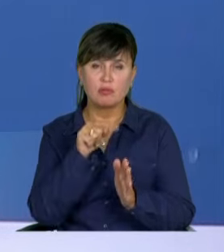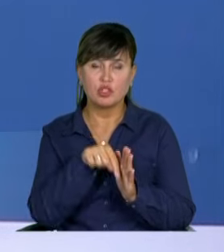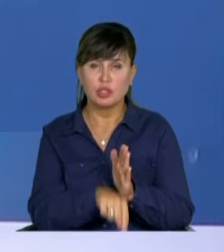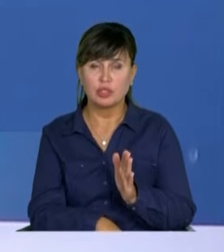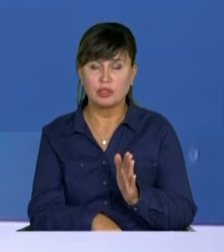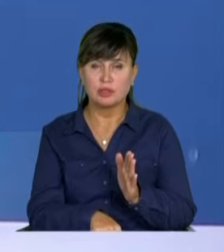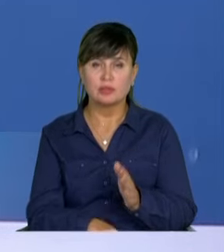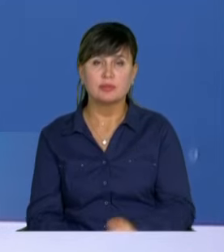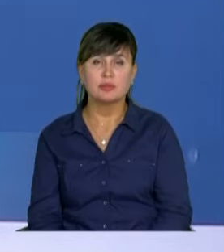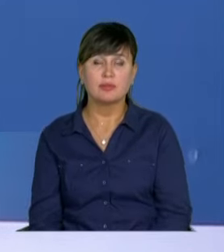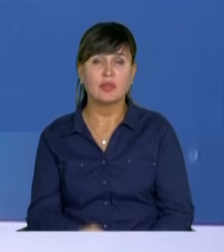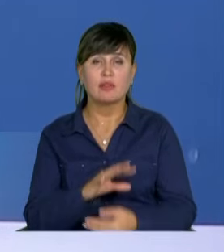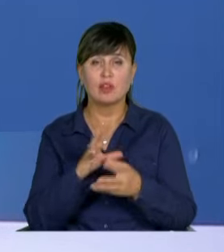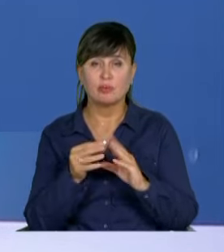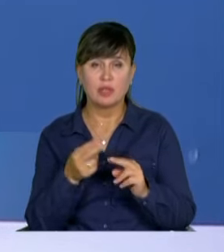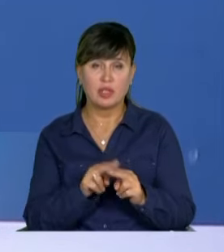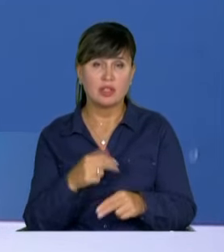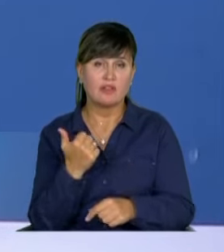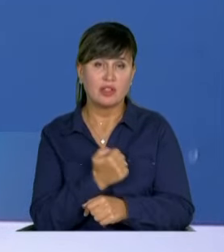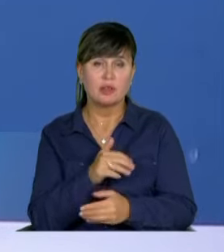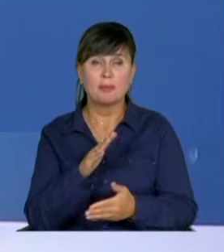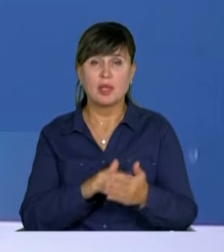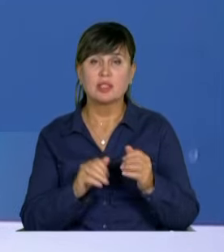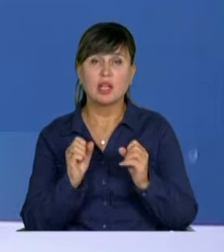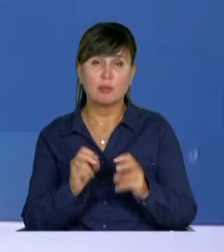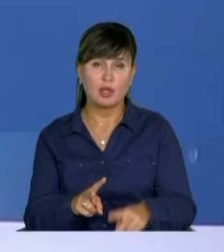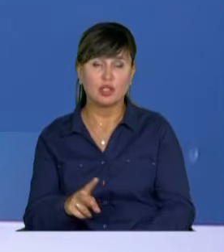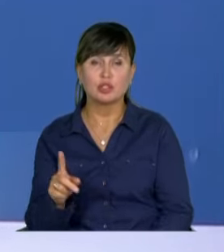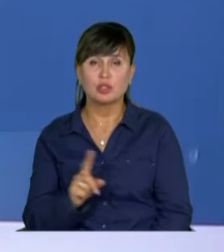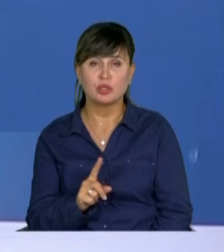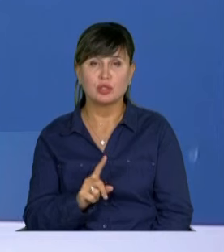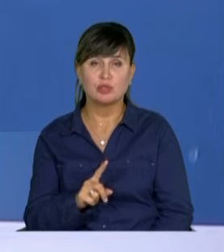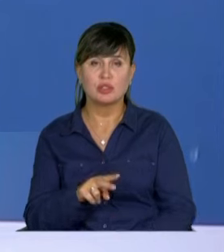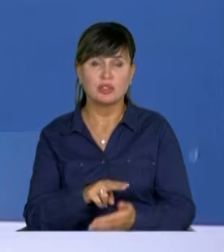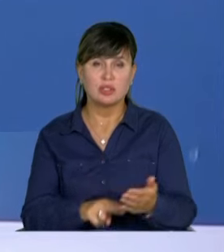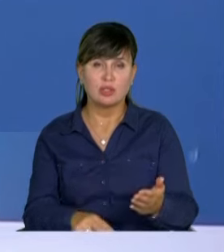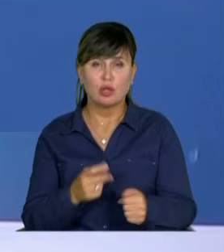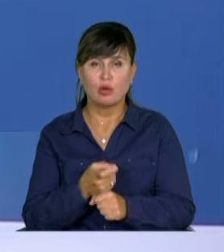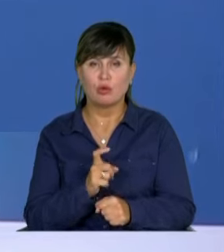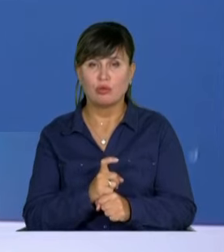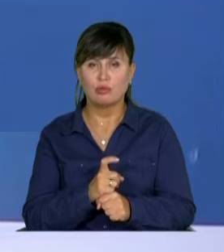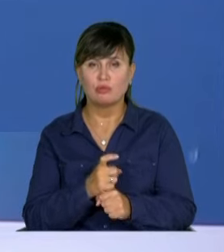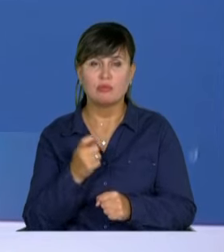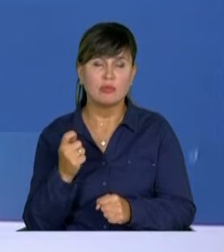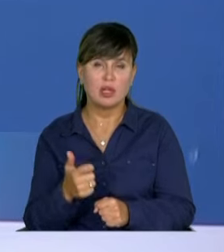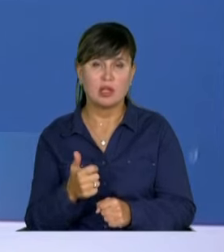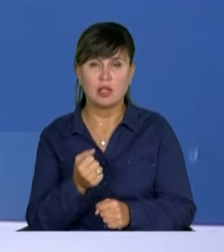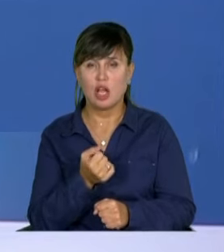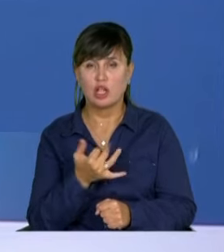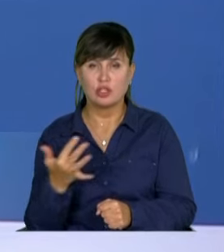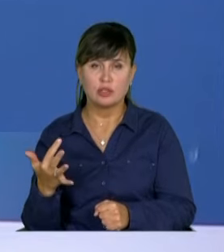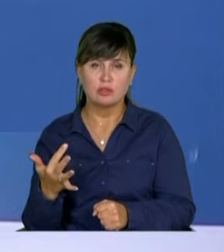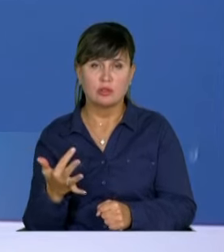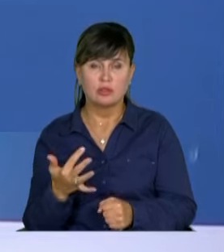вмешательств вообще же эта вакцина настолько безопасна что зарегистрирована очень низкое количество